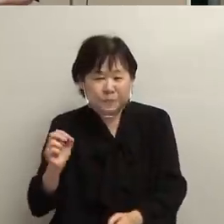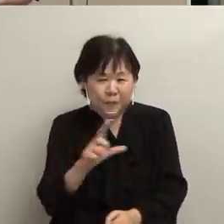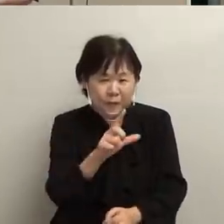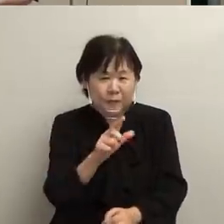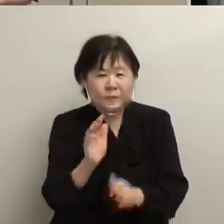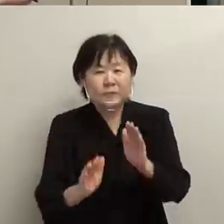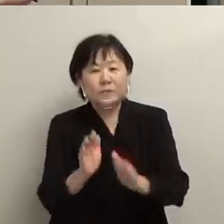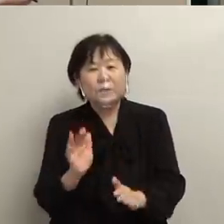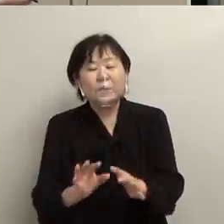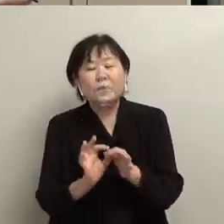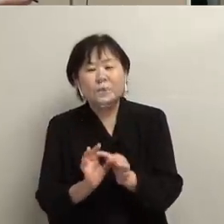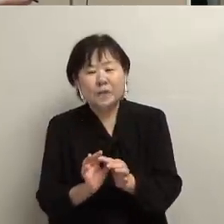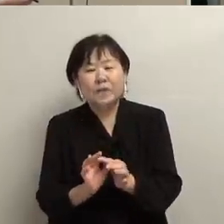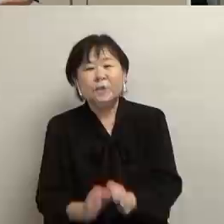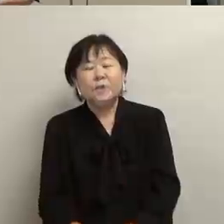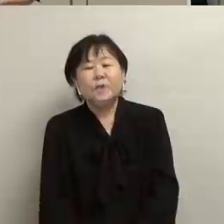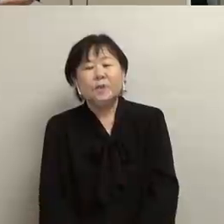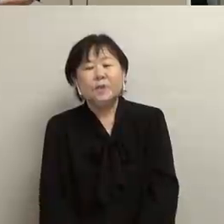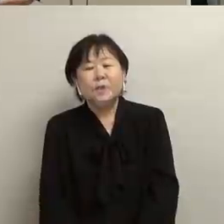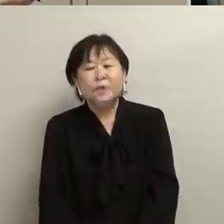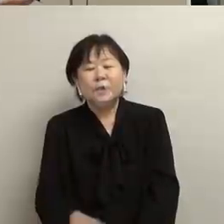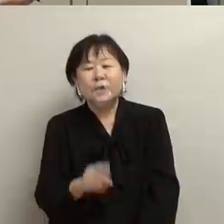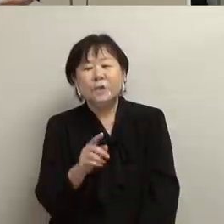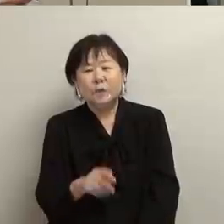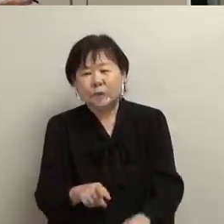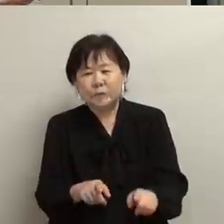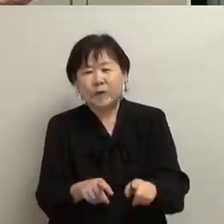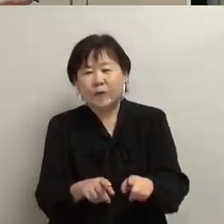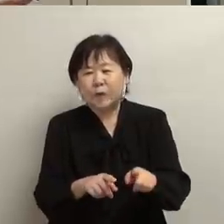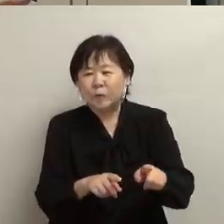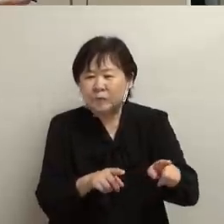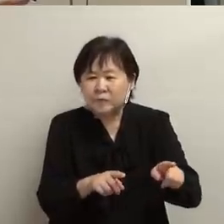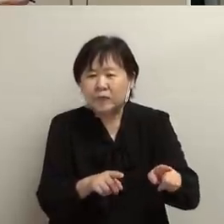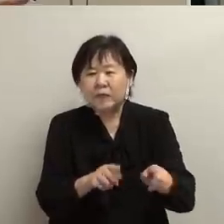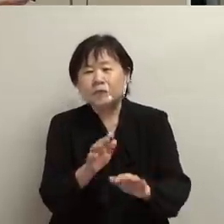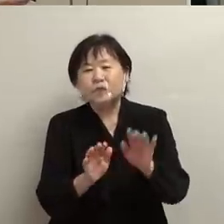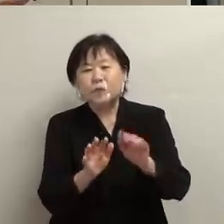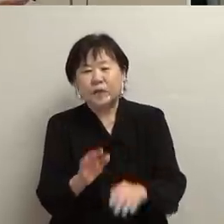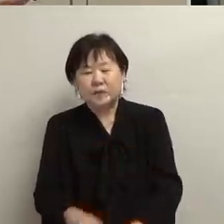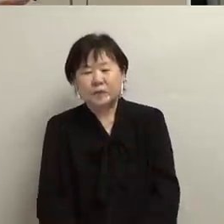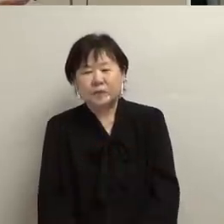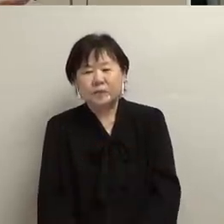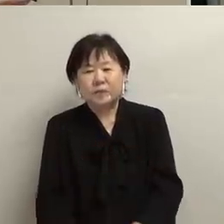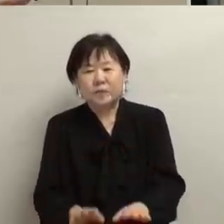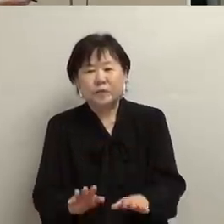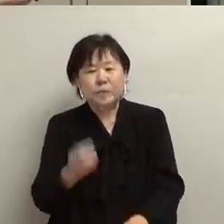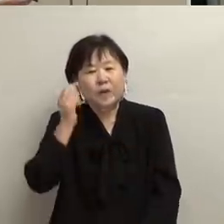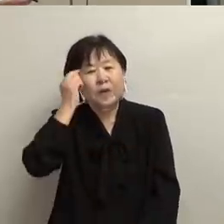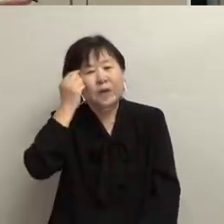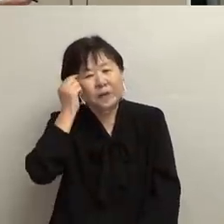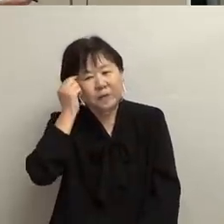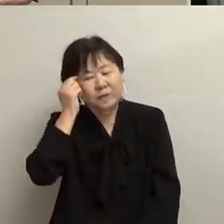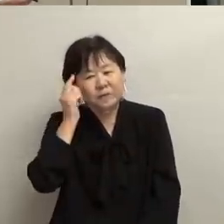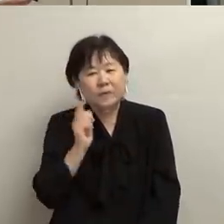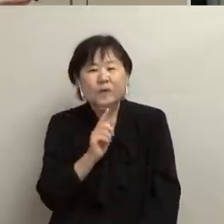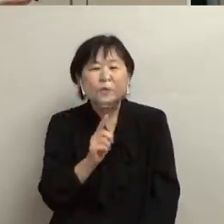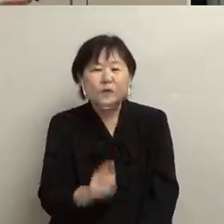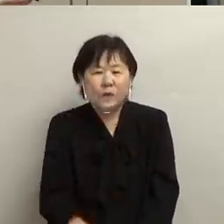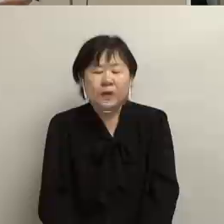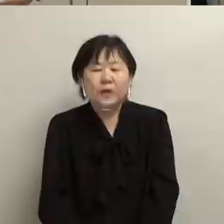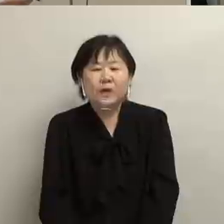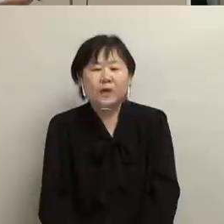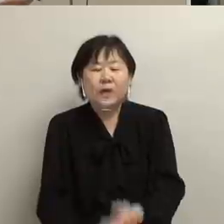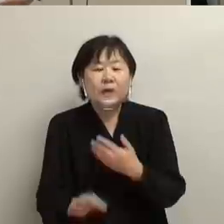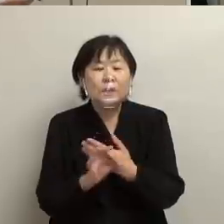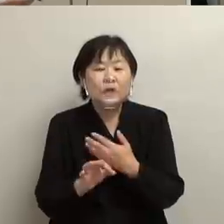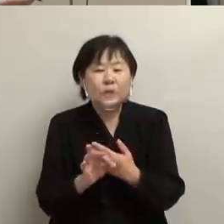えっとすぐに追いついてないところでございますあのいろいろ考えておりますのは本当にこうあの